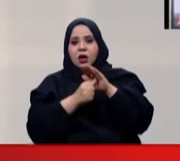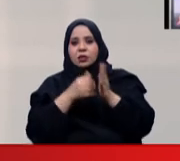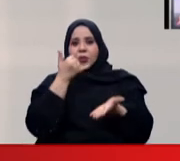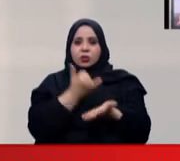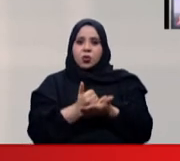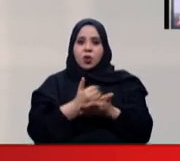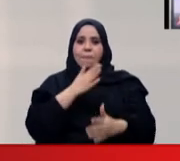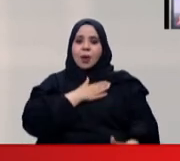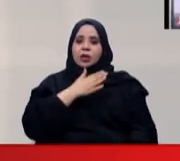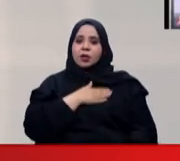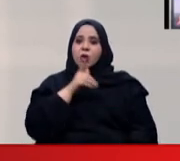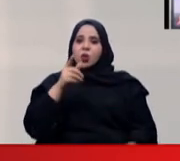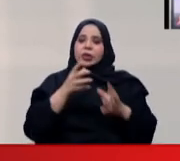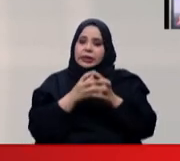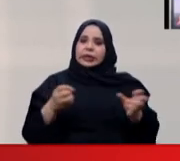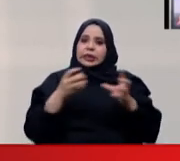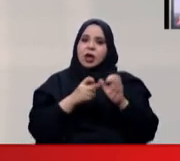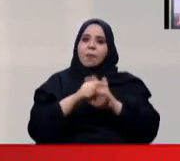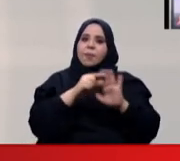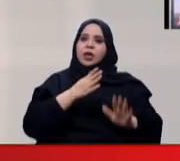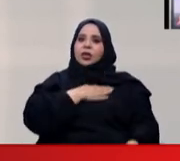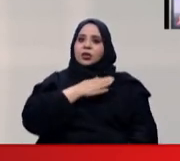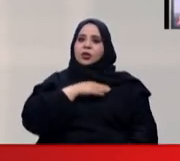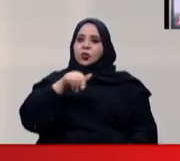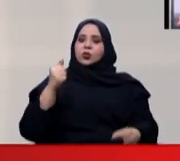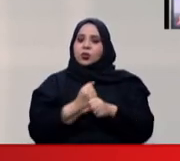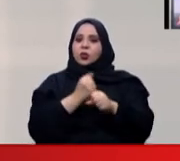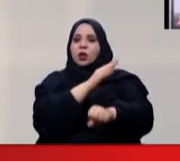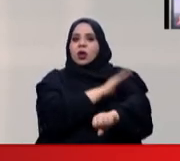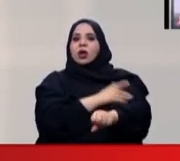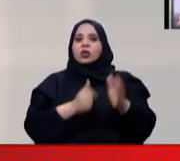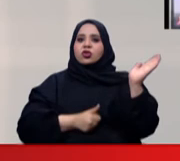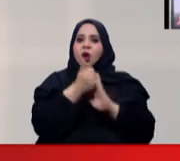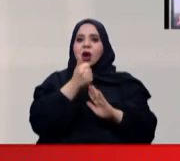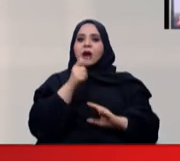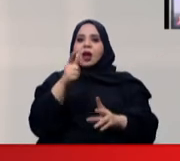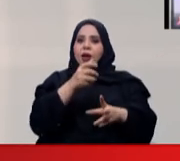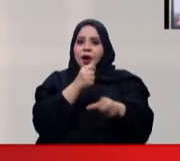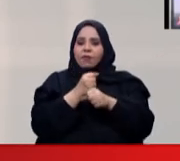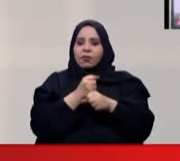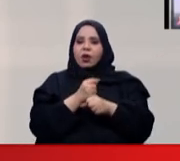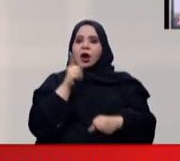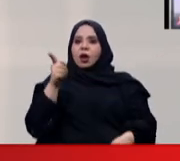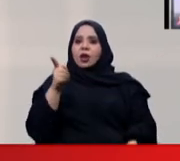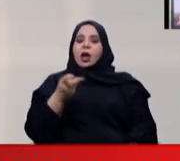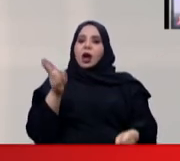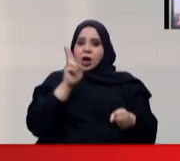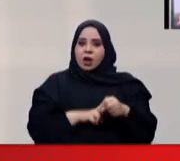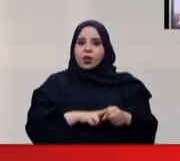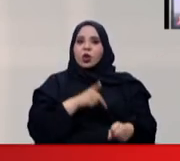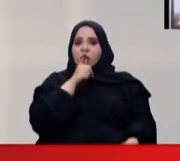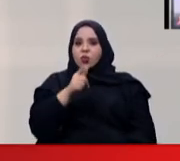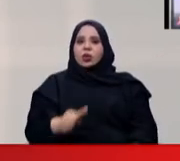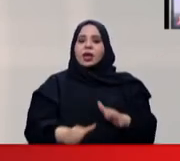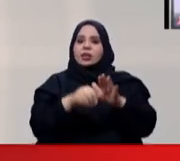المآتم حول موسم عاشوراء والجهود التي بذلت لإنجاحه في إطار المحافظة على إحياء المناسبة، وفي